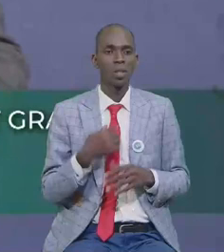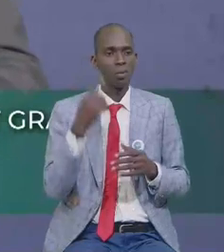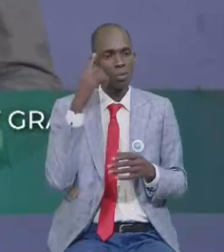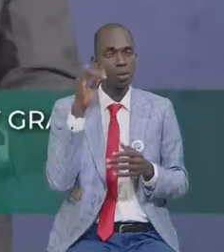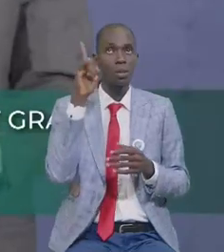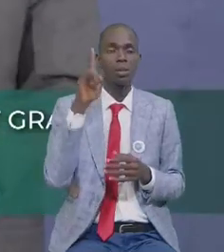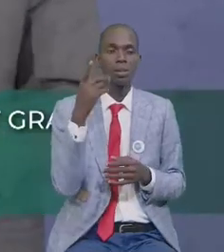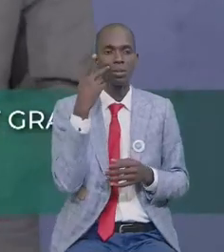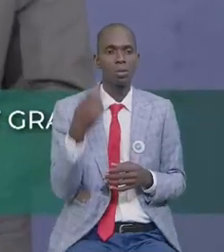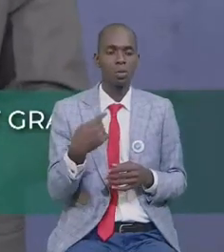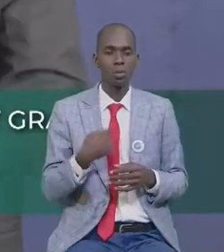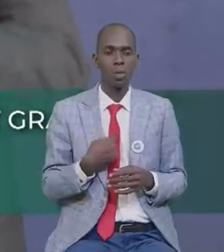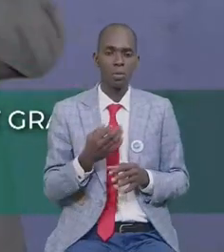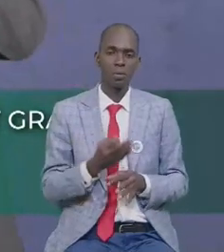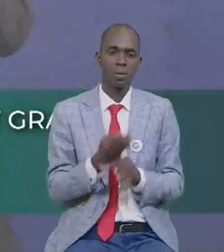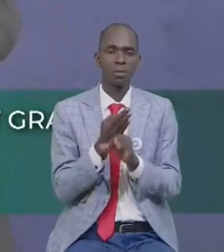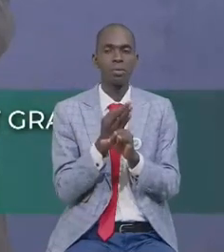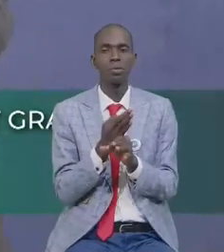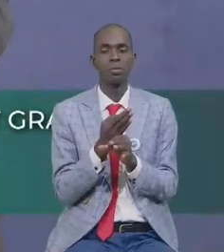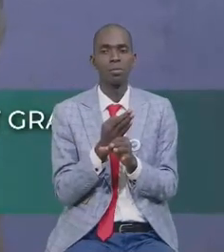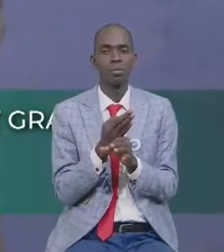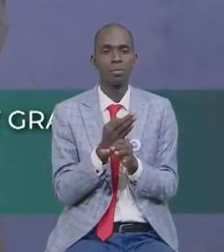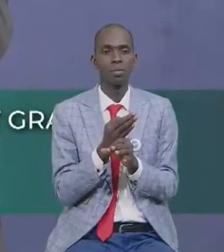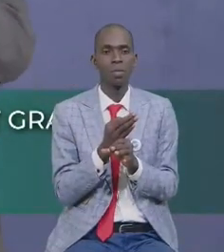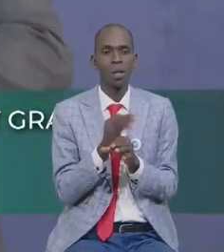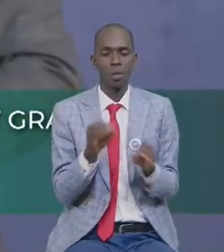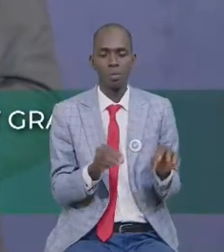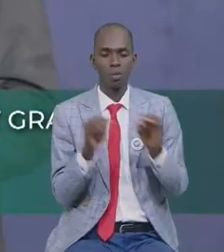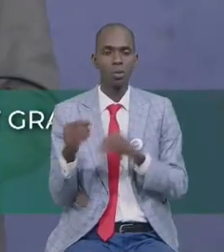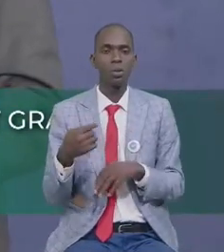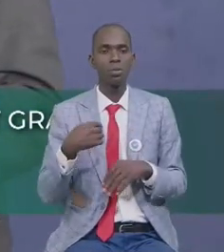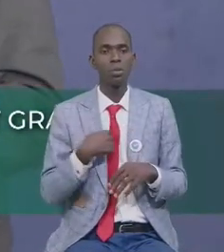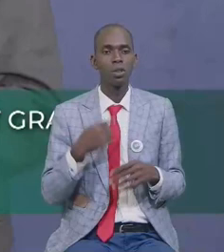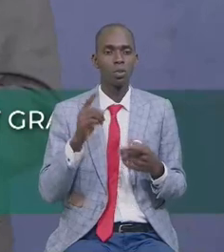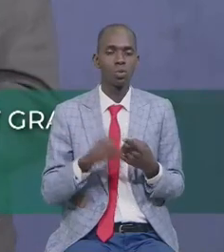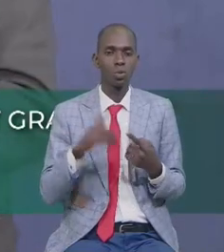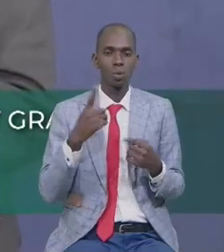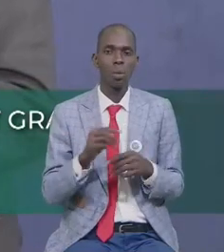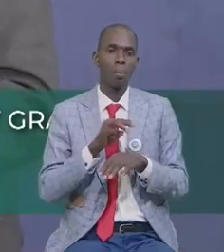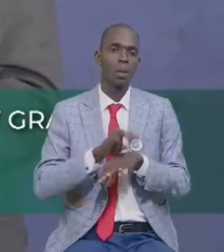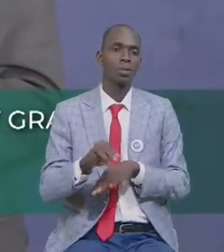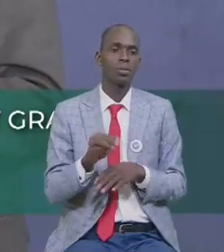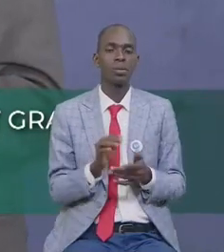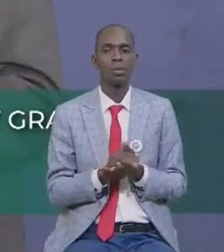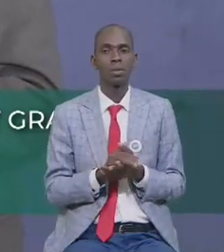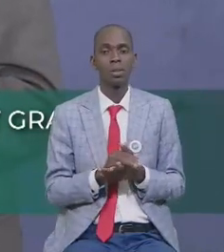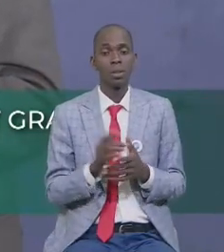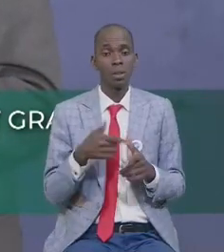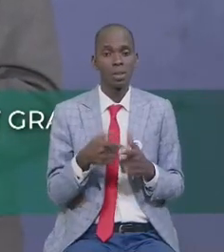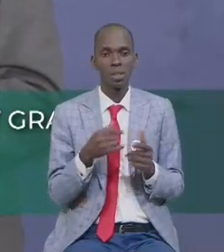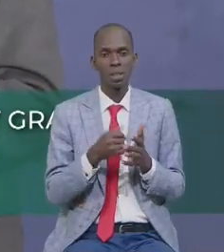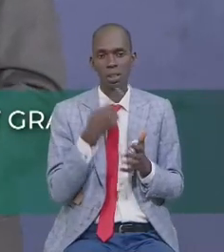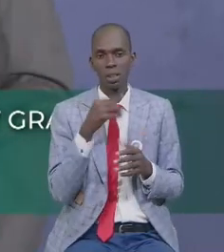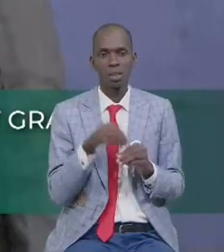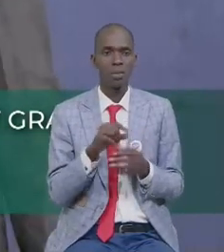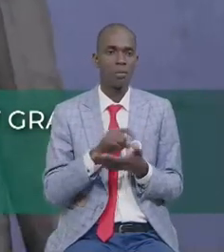de ce qu'il m'a jugé fidèle en m'établissant dans le ministère. Et il nous dit,